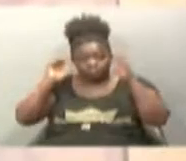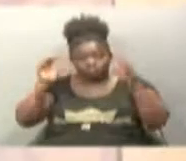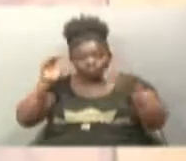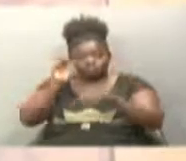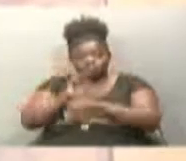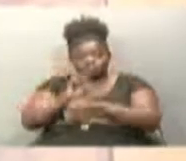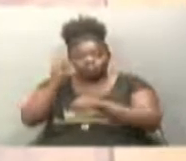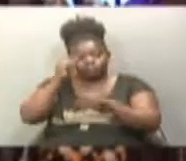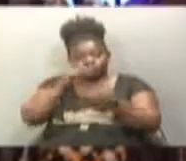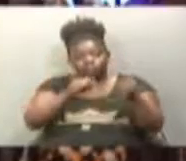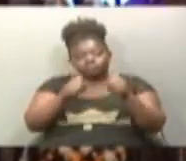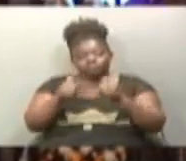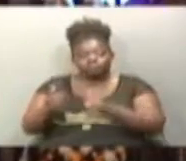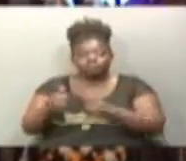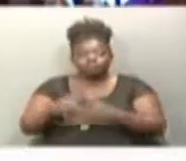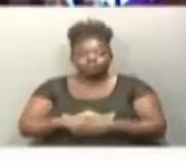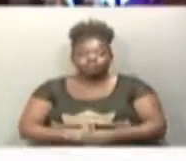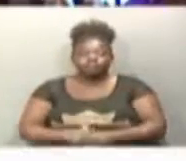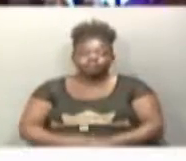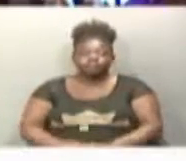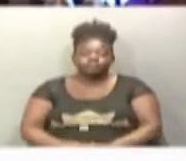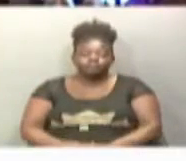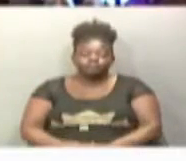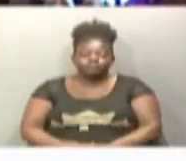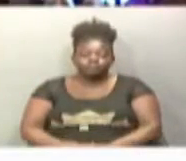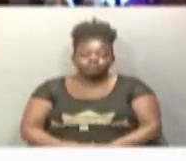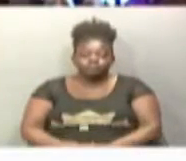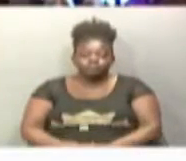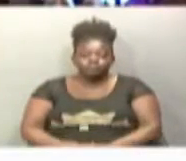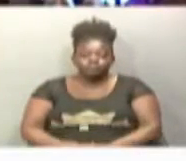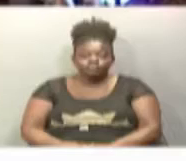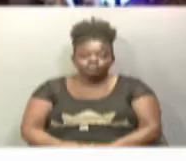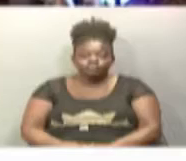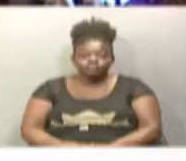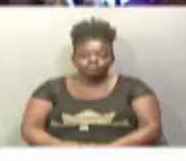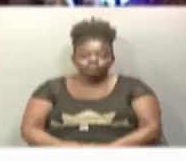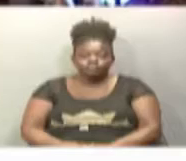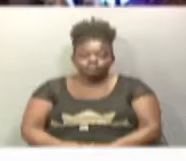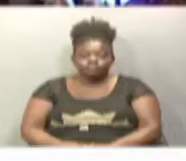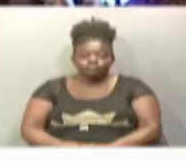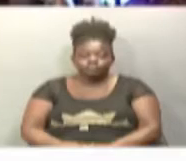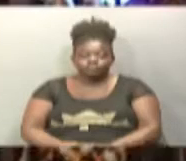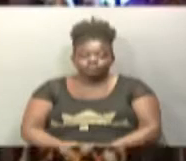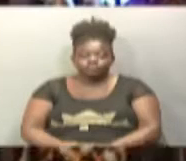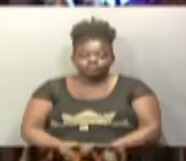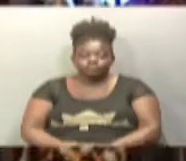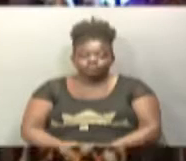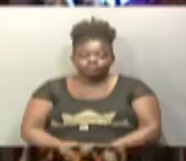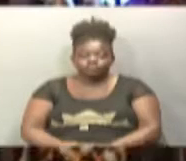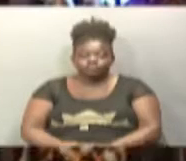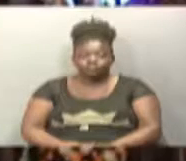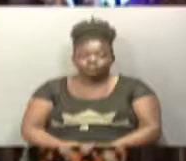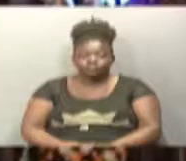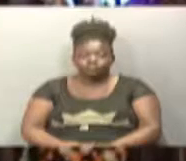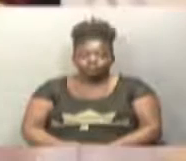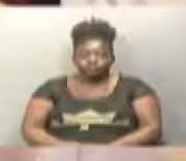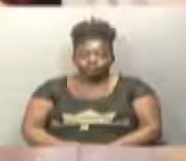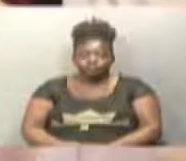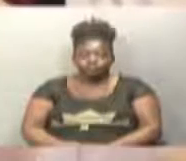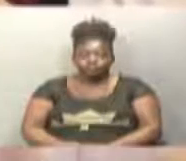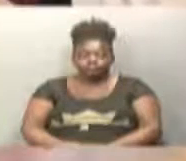ekereziya okubatizibwa. Mwebala omukisa gw'omumpadde engalo zinisiibwa okuyiwako amazzi.